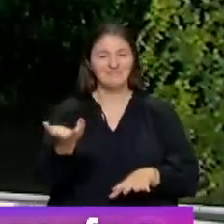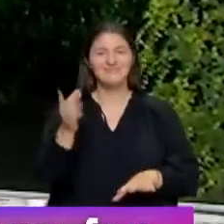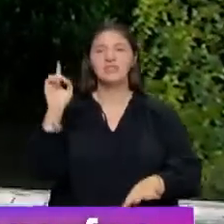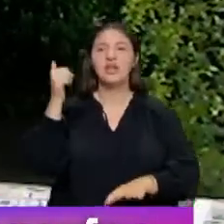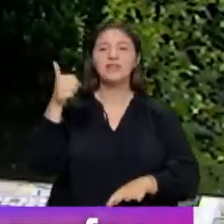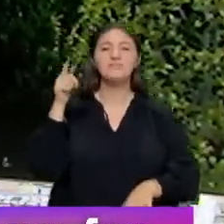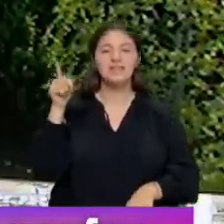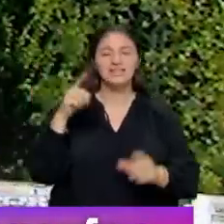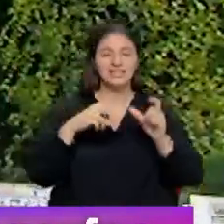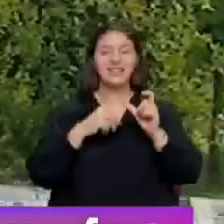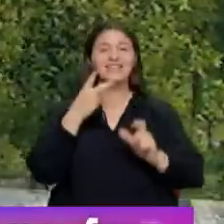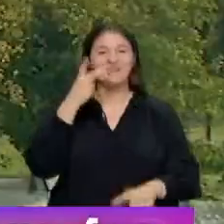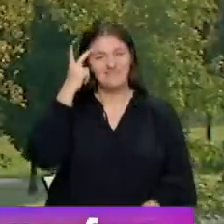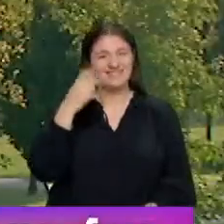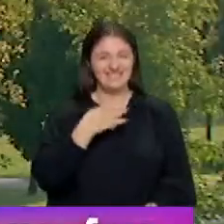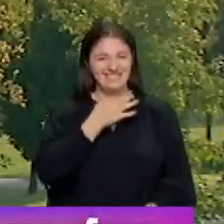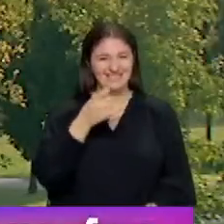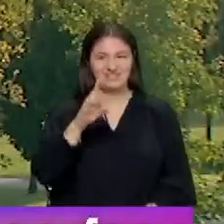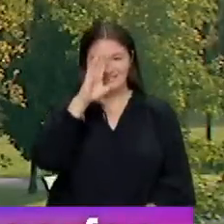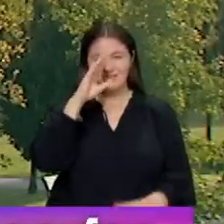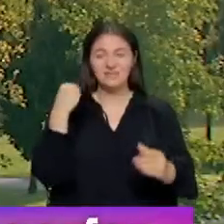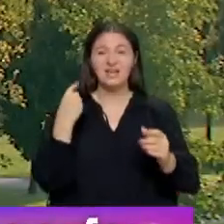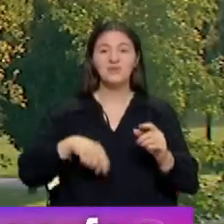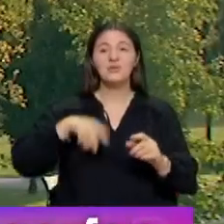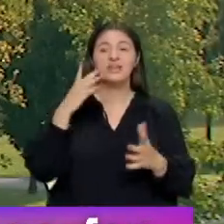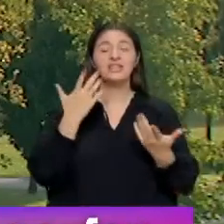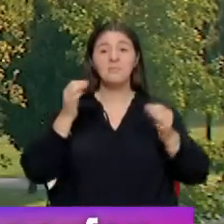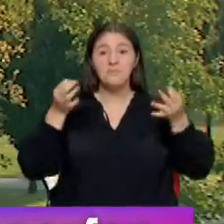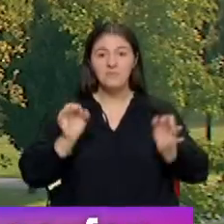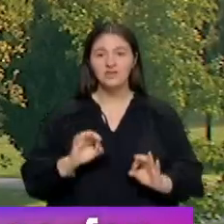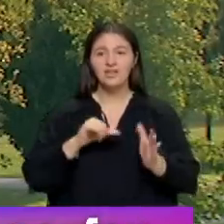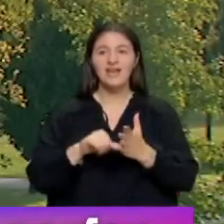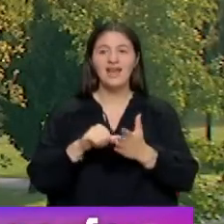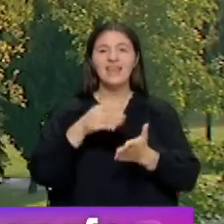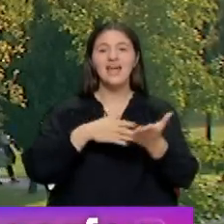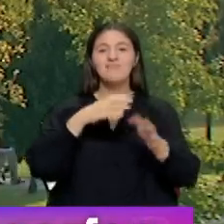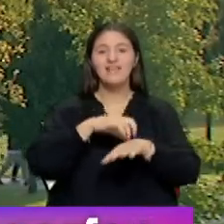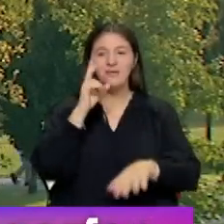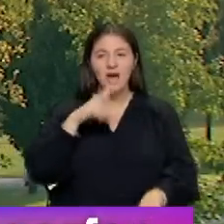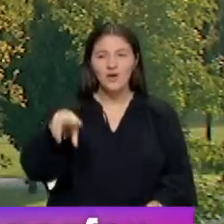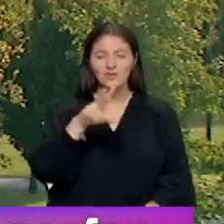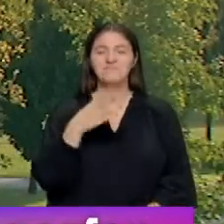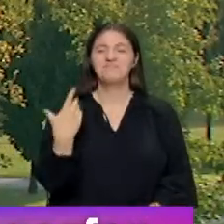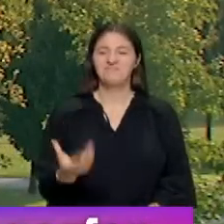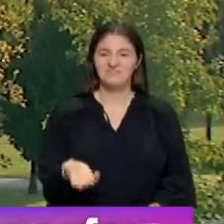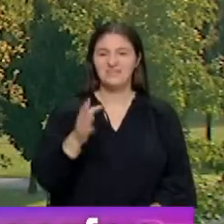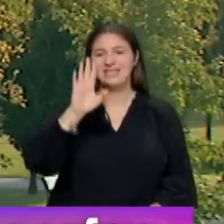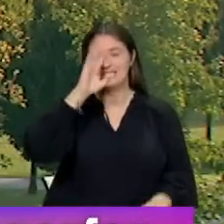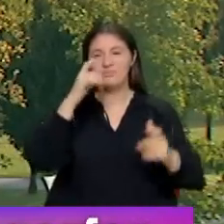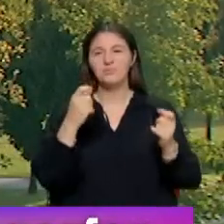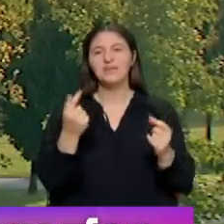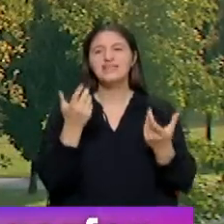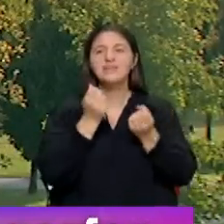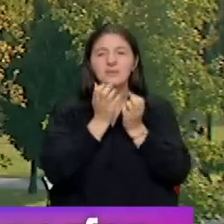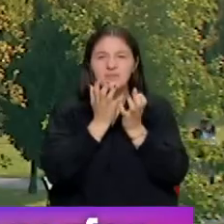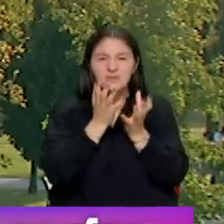yönetmenimizden Şehnaz abladan bir rica ederim İstanbul Yenigün Acaba nasıl başlıyor tarihi yarımadaya bakıyorsunuz işte İstanbul biraz